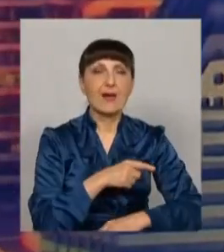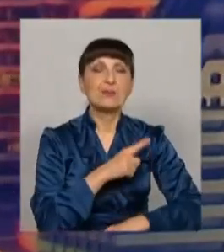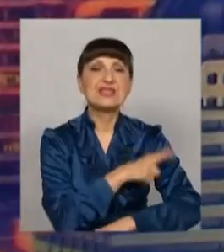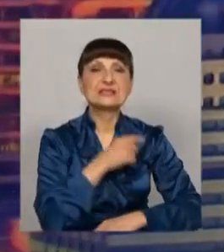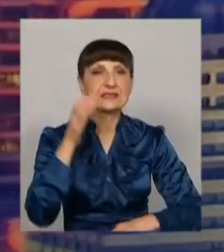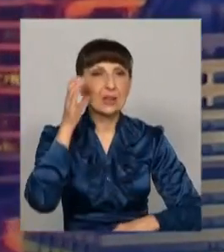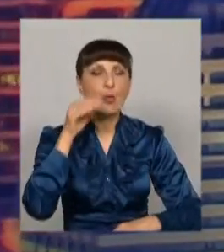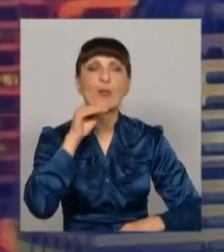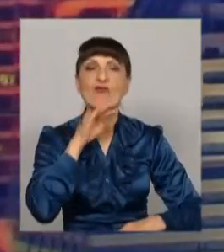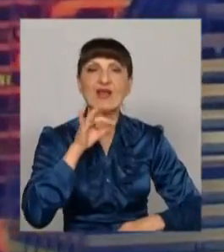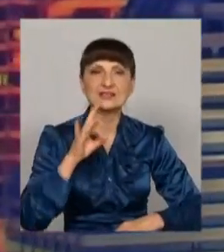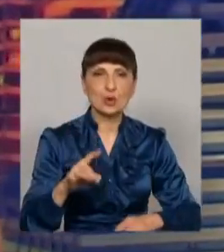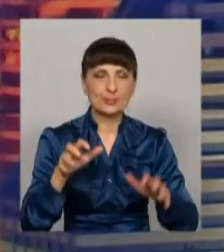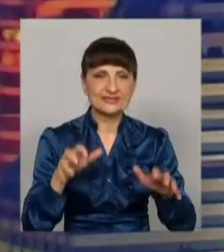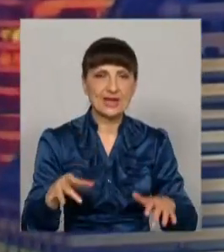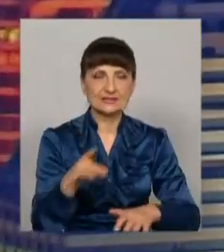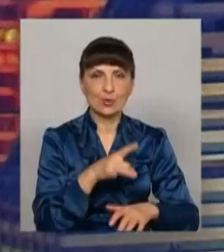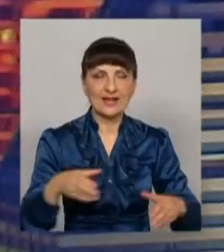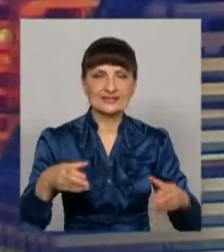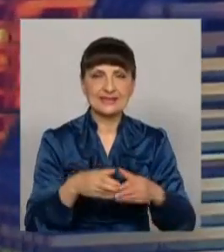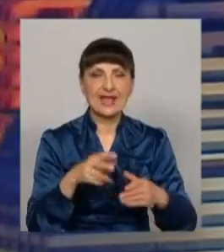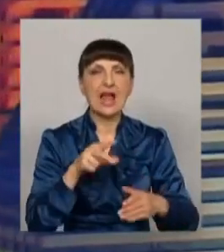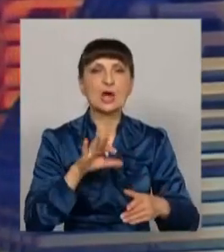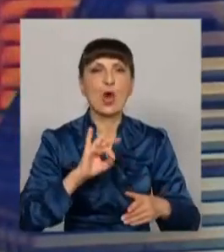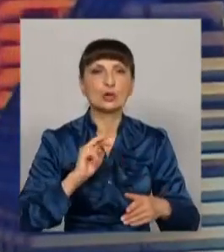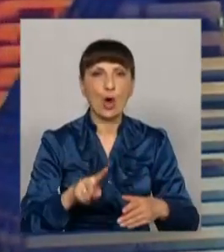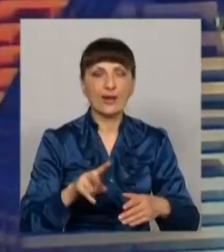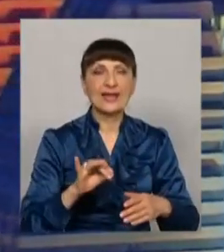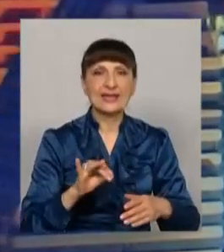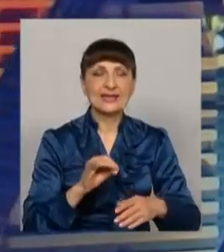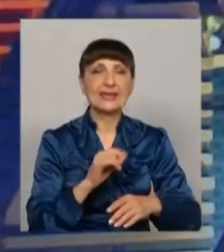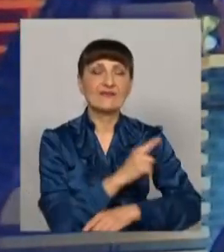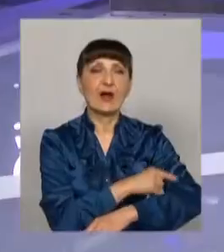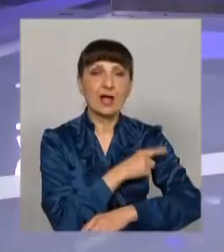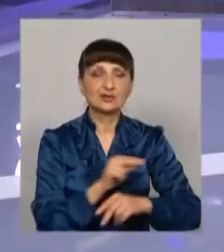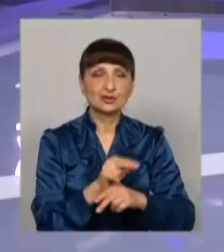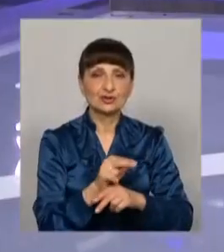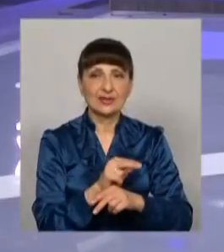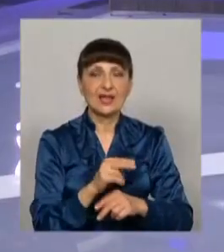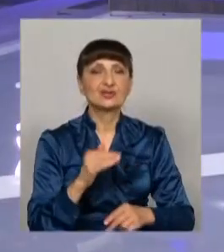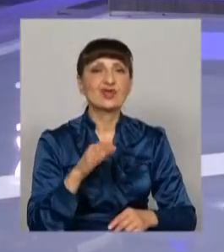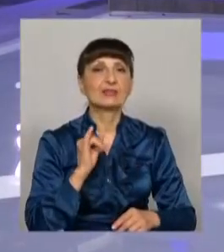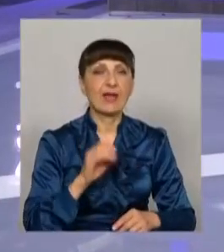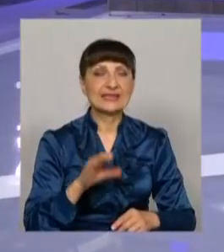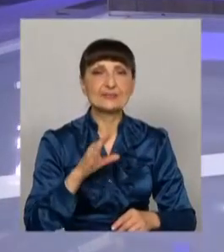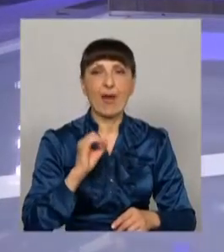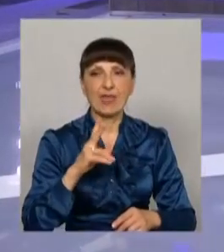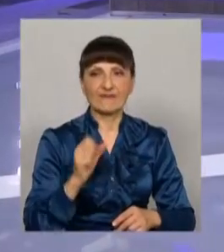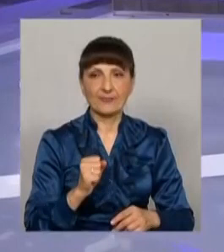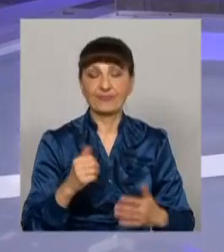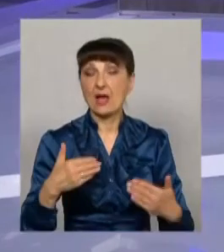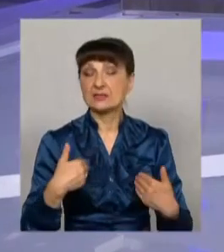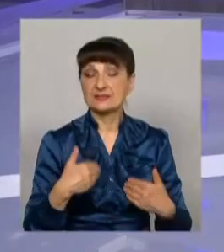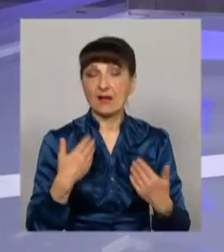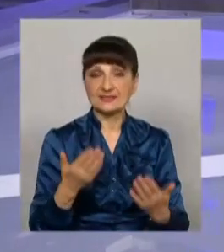профессором, председателем Республиканской ассоциации аллергологов и клинических иммунологов Жанат Испаевой. Жанат Бахитовна,